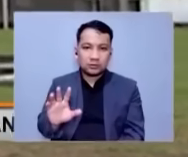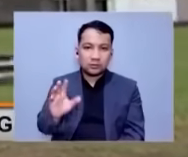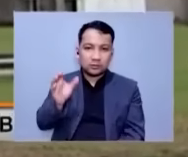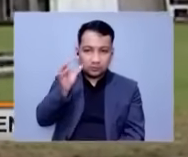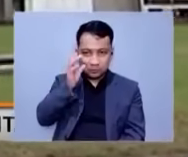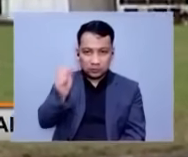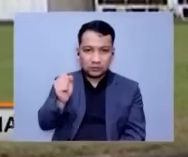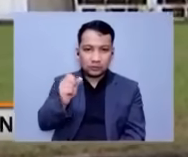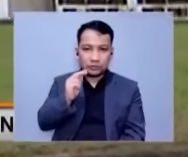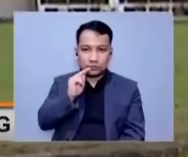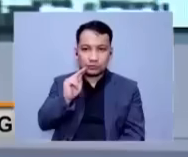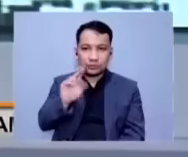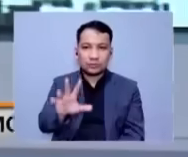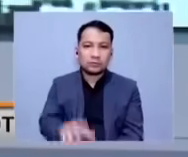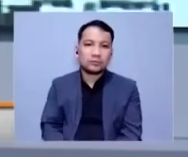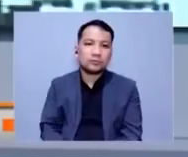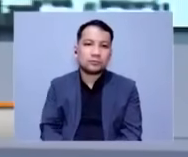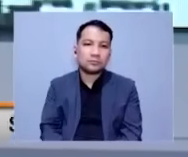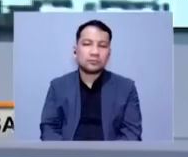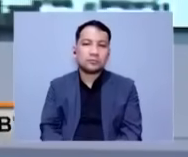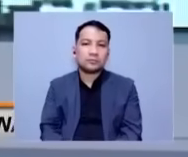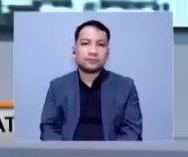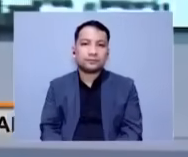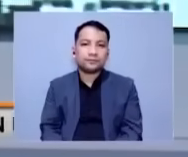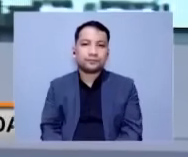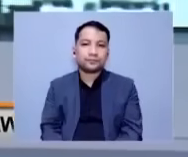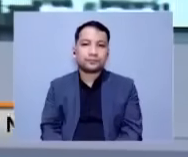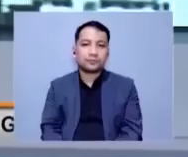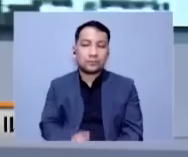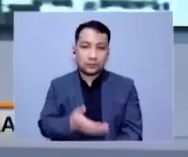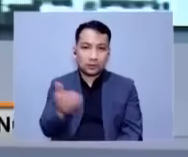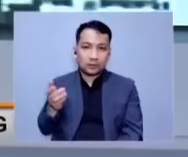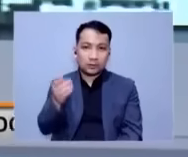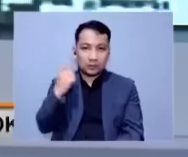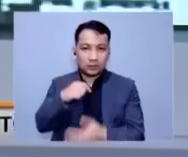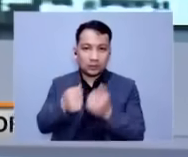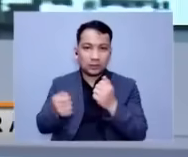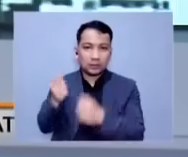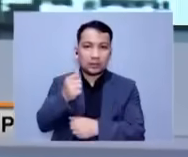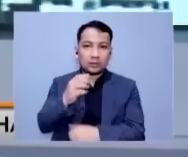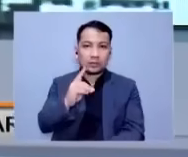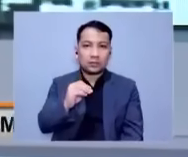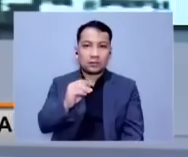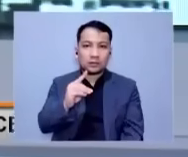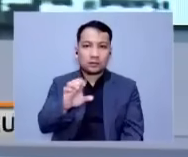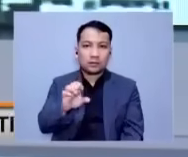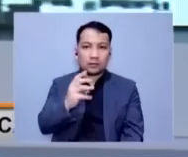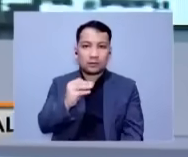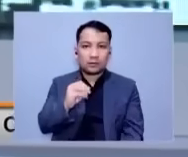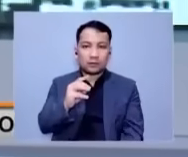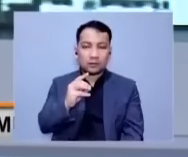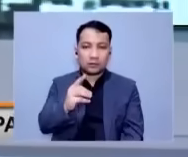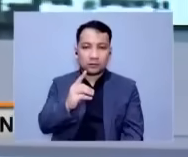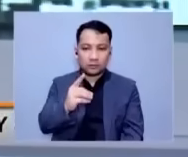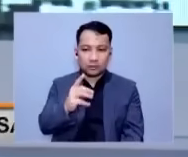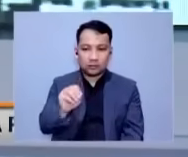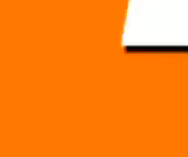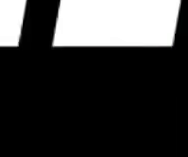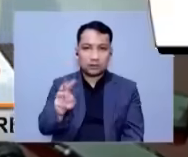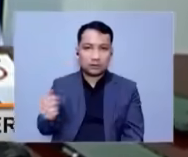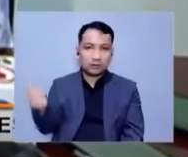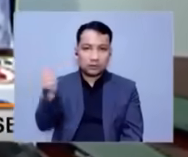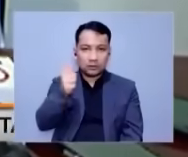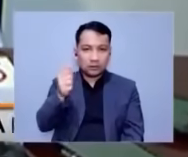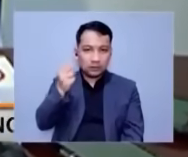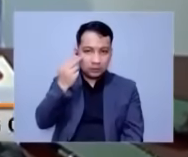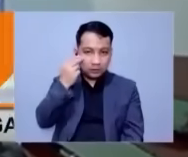Samonte, News 5. Itinalaga bilang Secretary ng Department of Migrant Workers si Hans Kakdak.